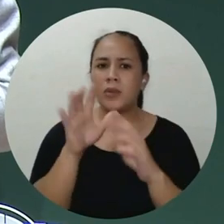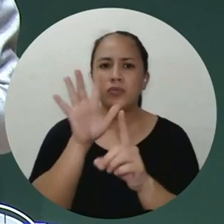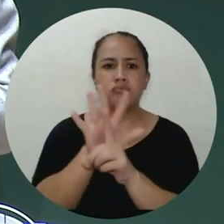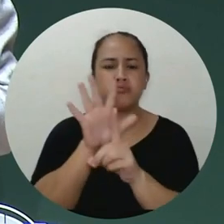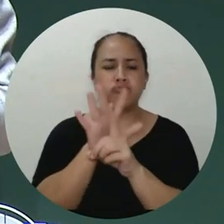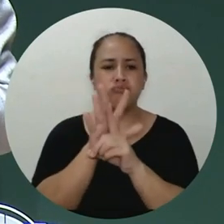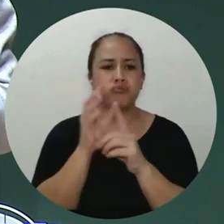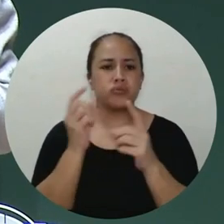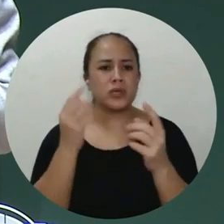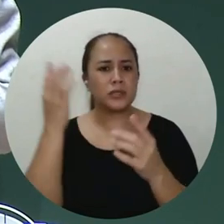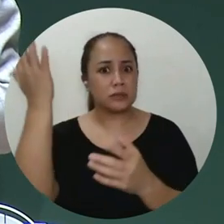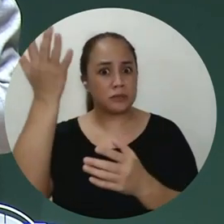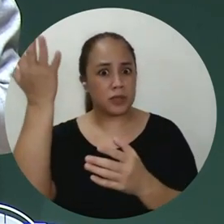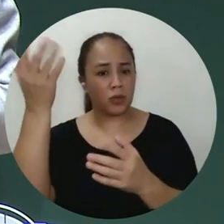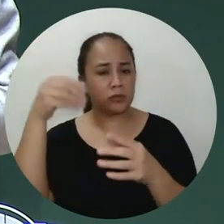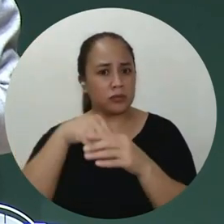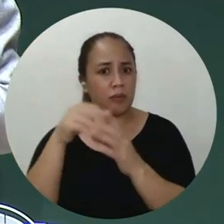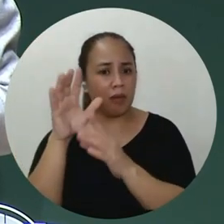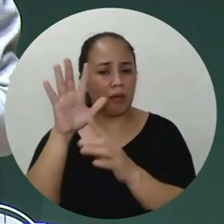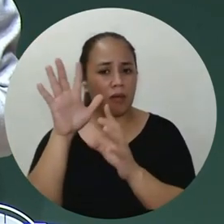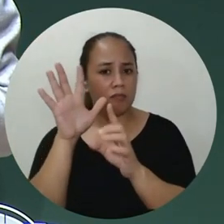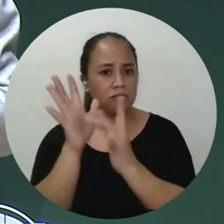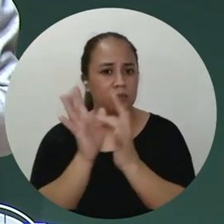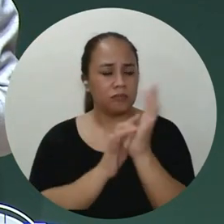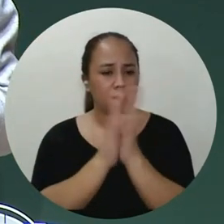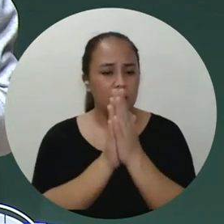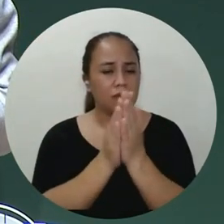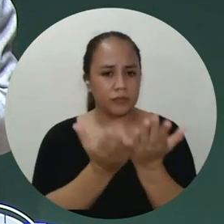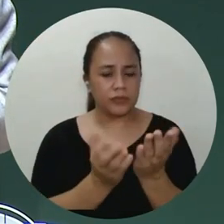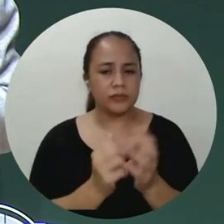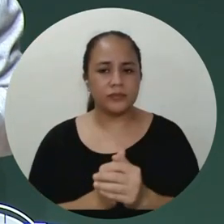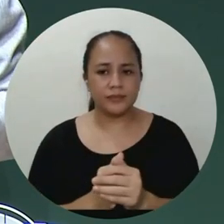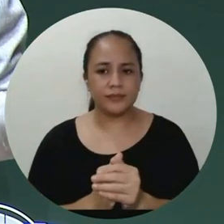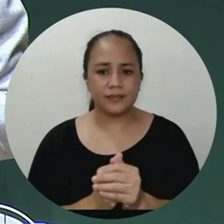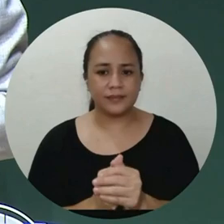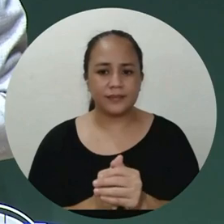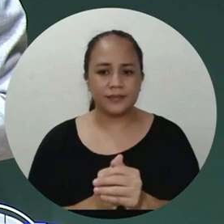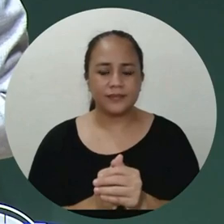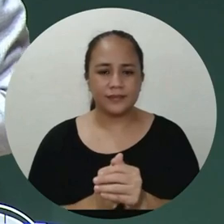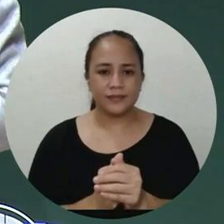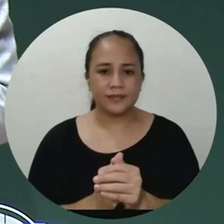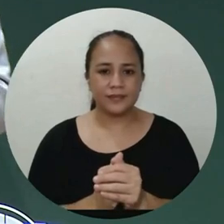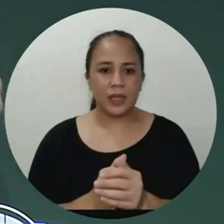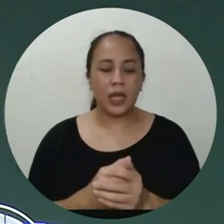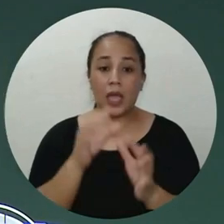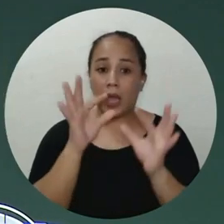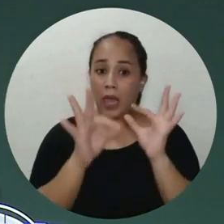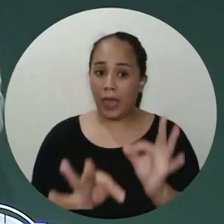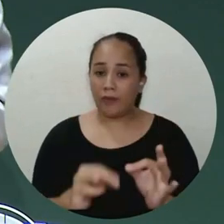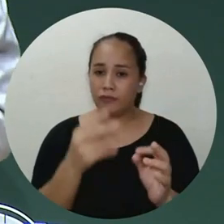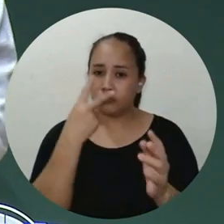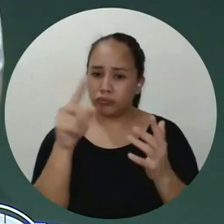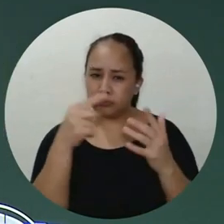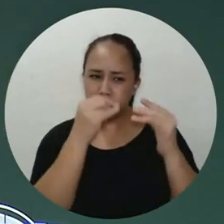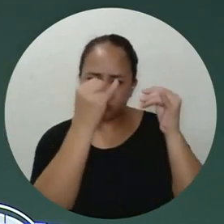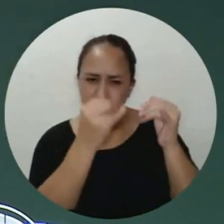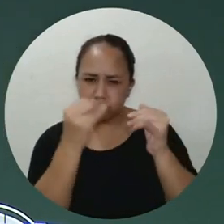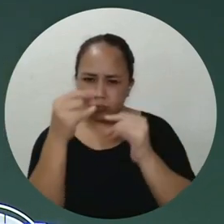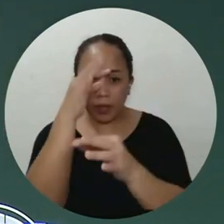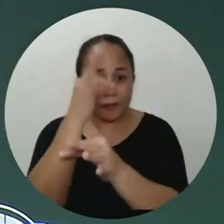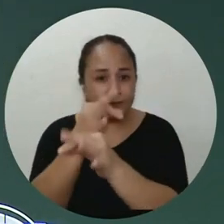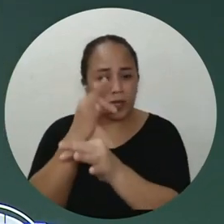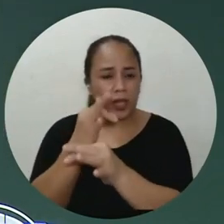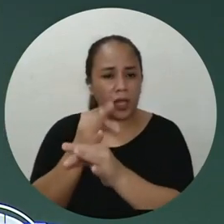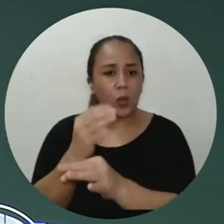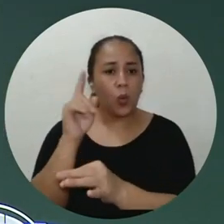Bible. 인물 그 믿음의 인물들 보면 전부 다 말씀의 흐름을 그냥 탔어요. So if you look at the individuals of faith, they all just were in